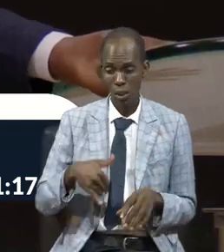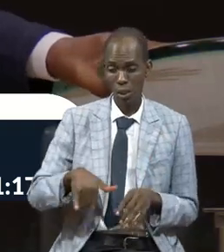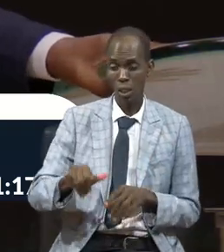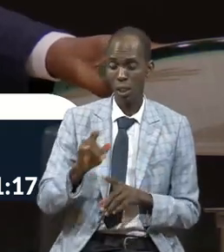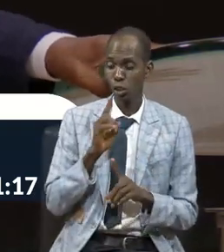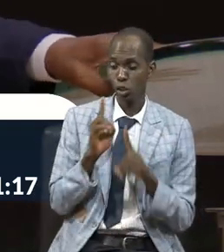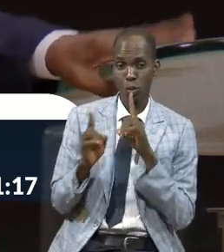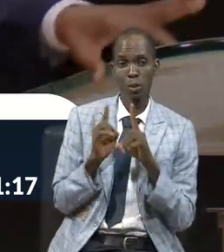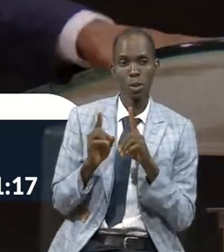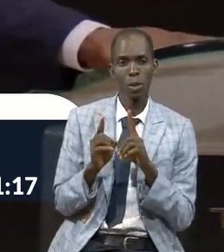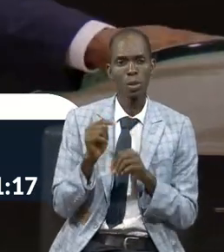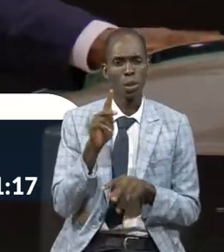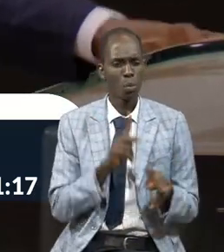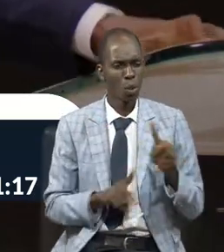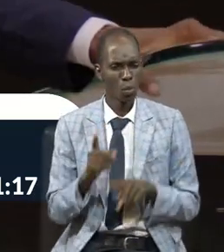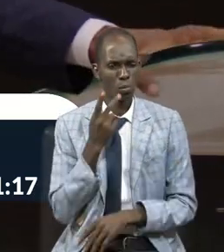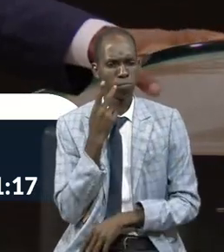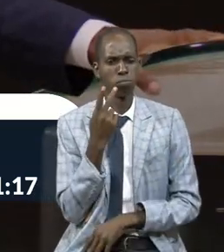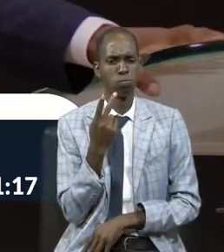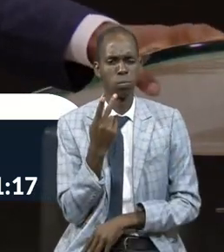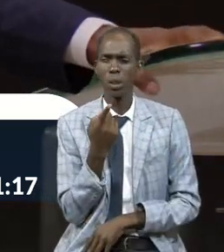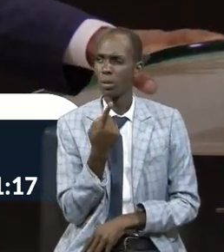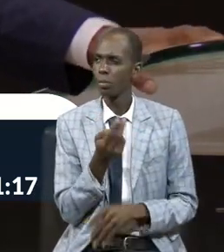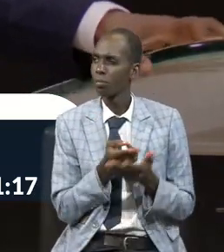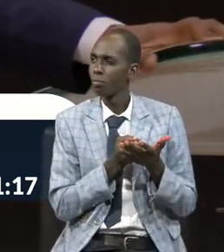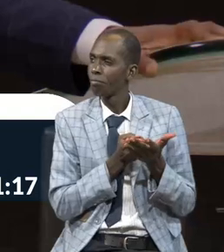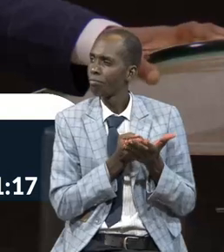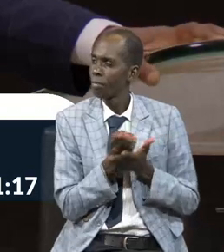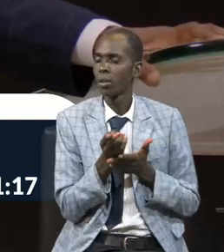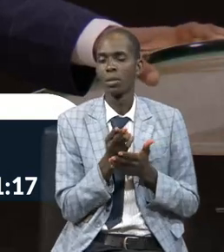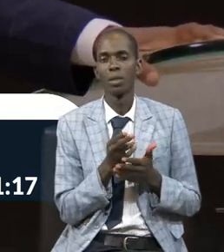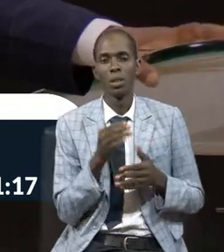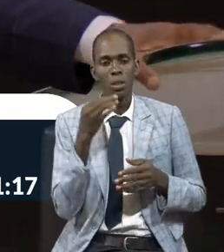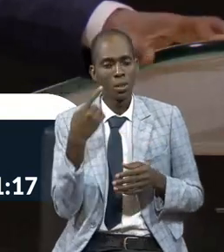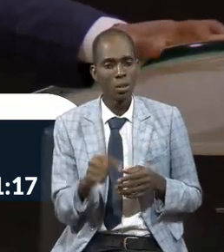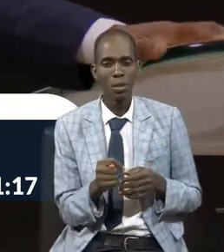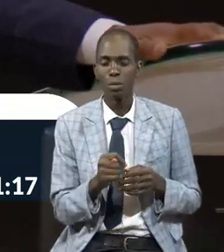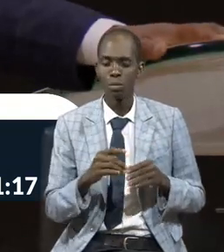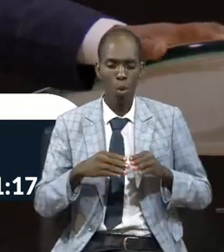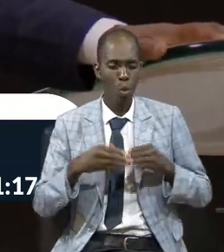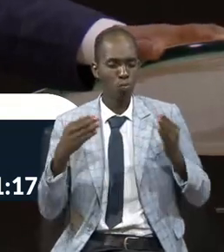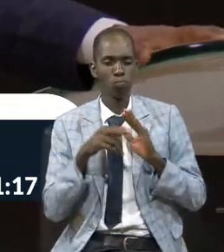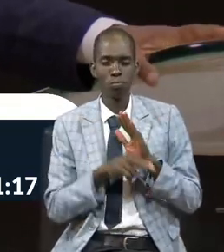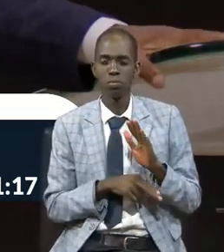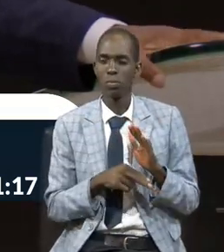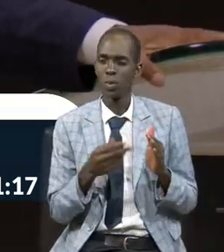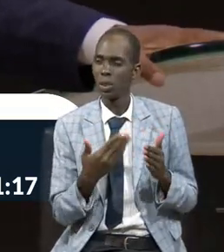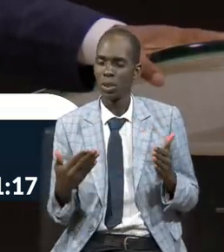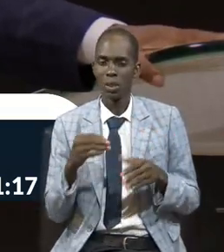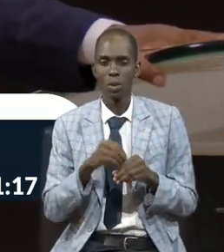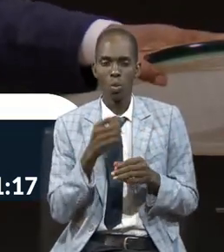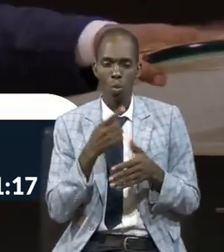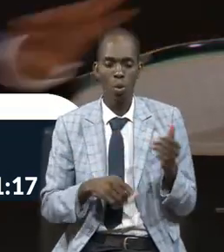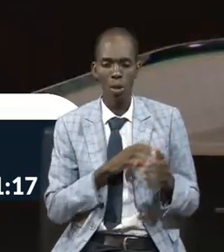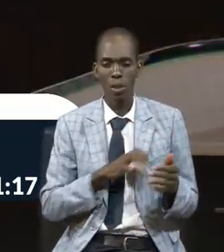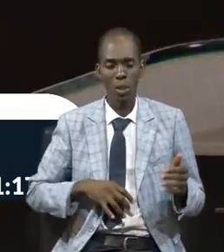ainsi, plus les gens ont vu la sincérité, la transparence dans ses paroles,